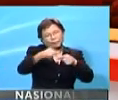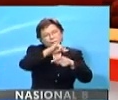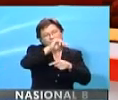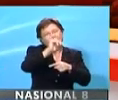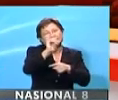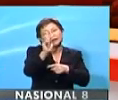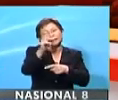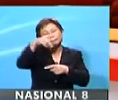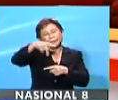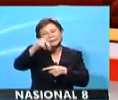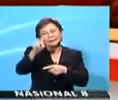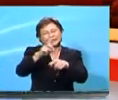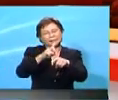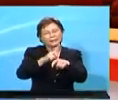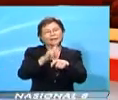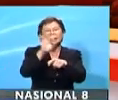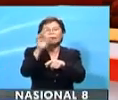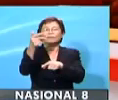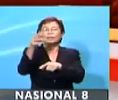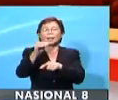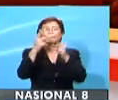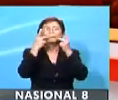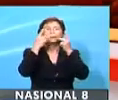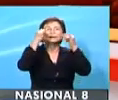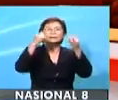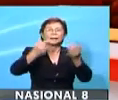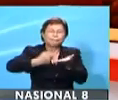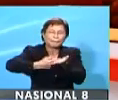JKPT di Wisma FAM, Kelana Jaya.